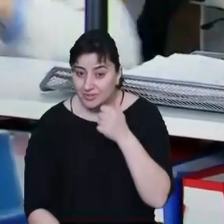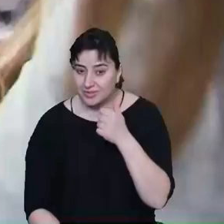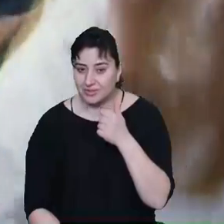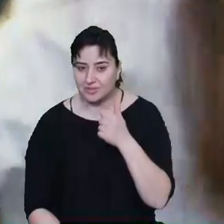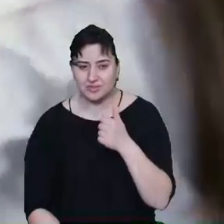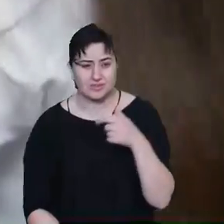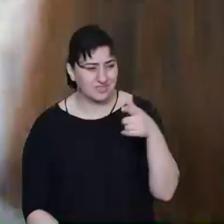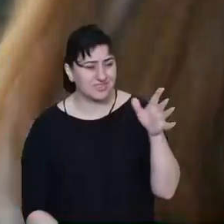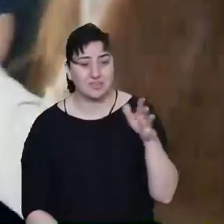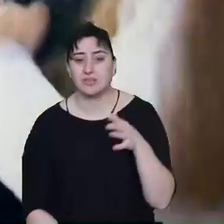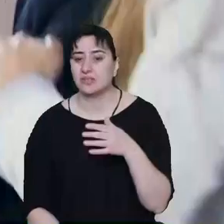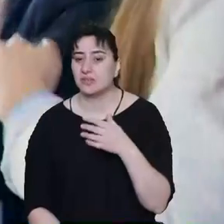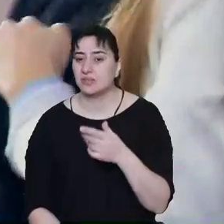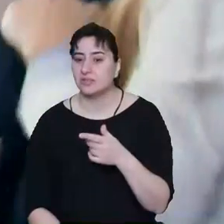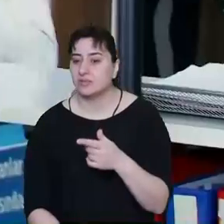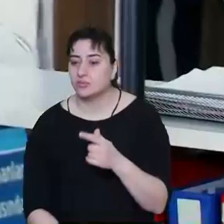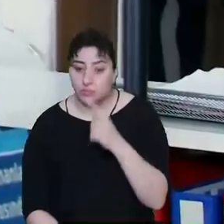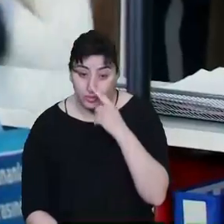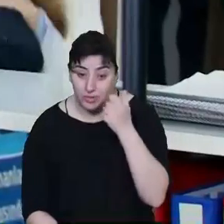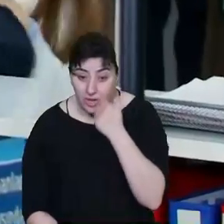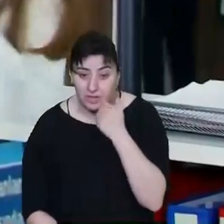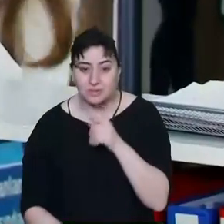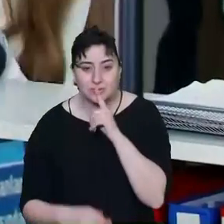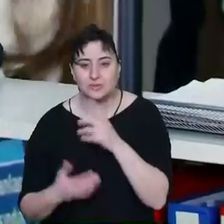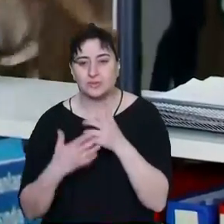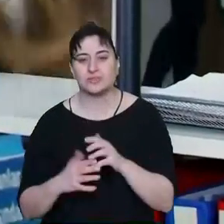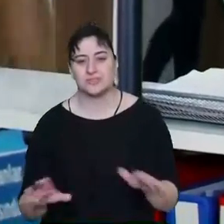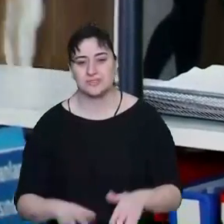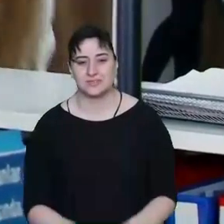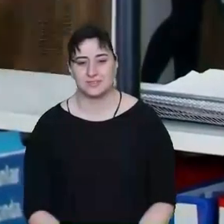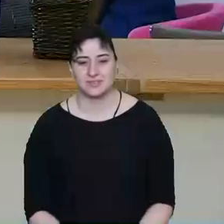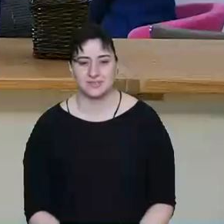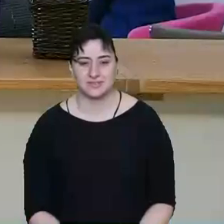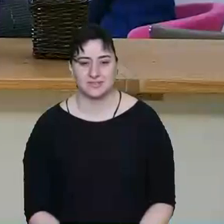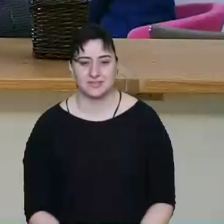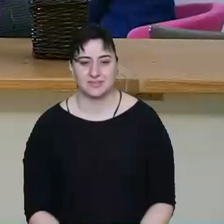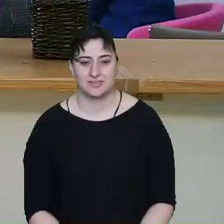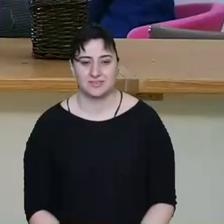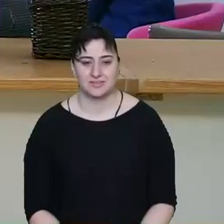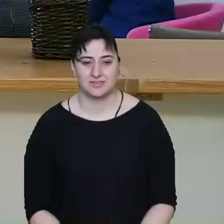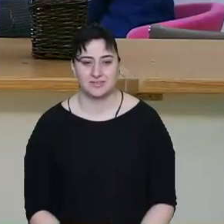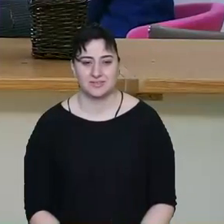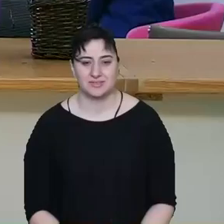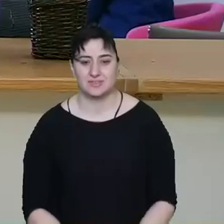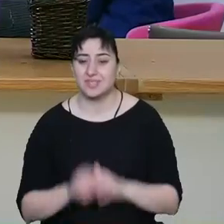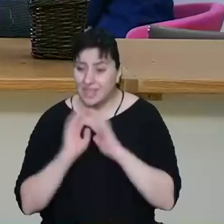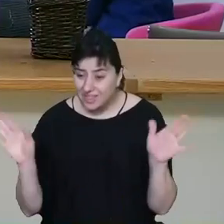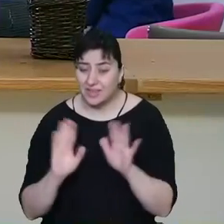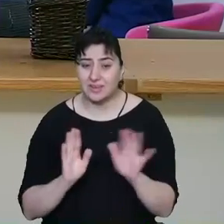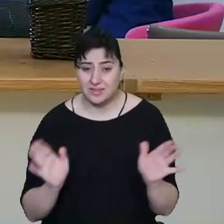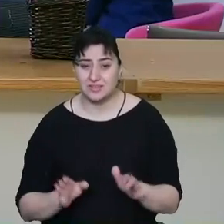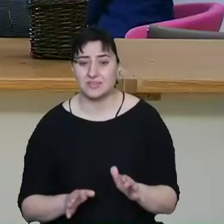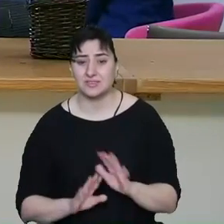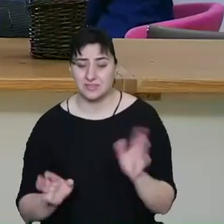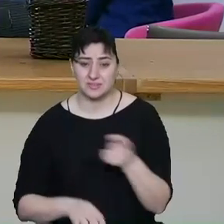yalan... Kapat nasıl bir yalan söylersin? Ağzını kapat şunun. Sus artık, yerine geç hadi. Ağzını. Hayatım geç yeter.